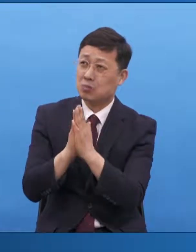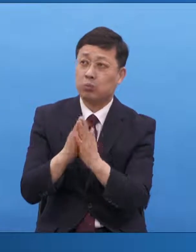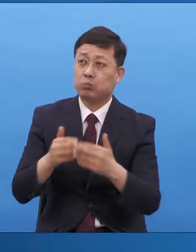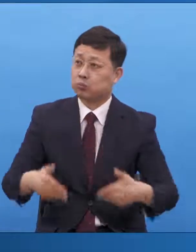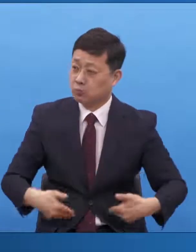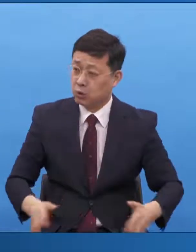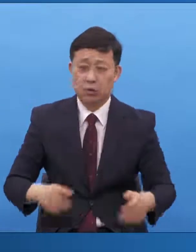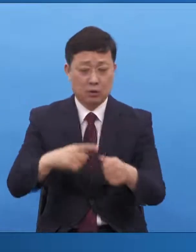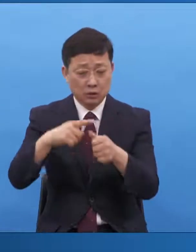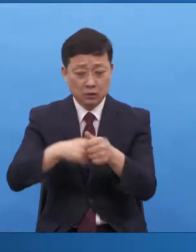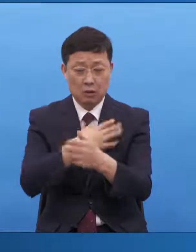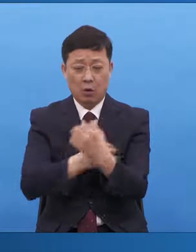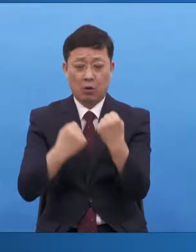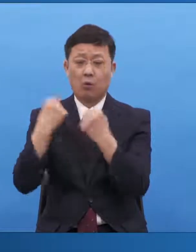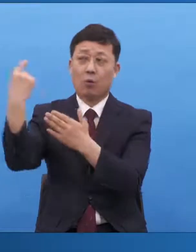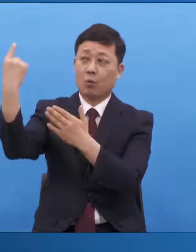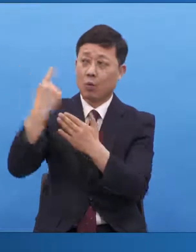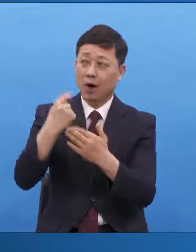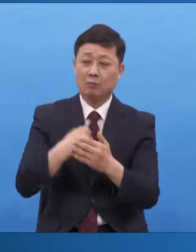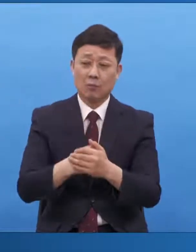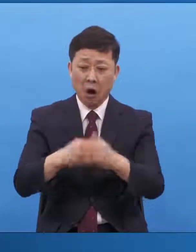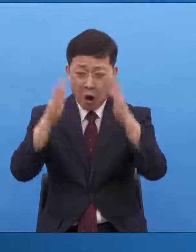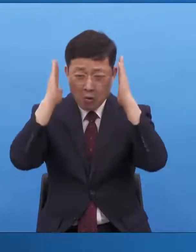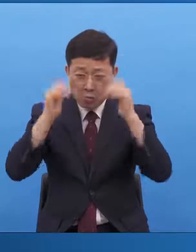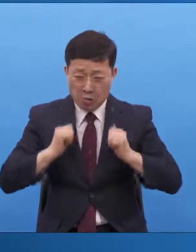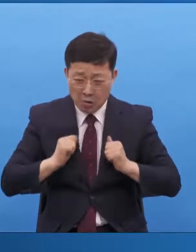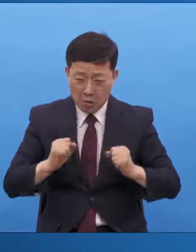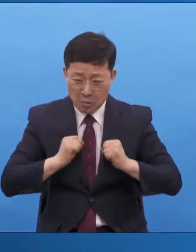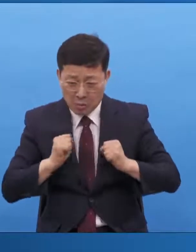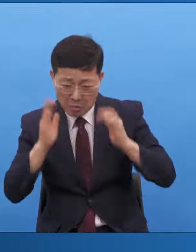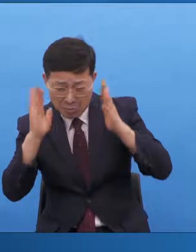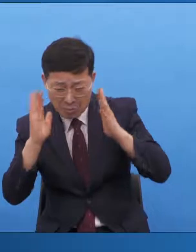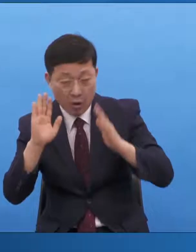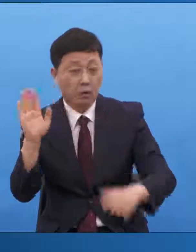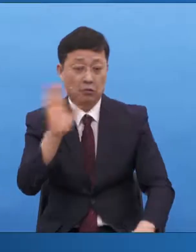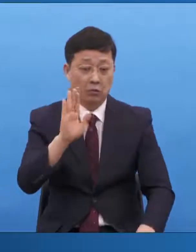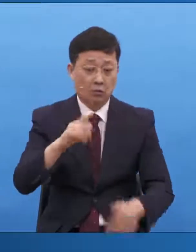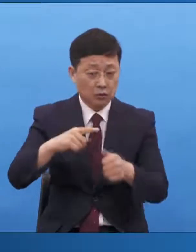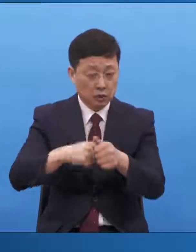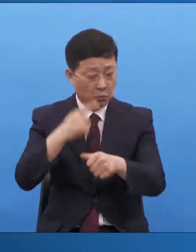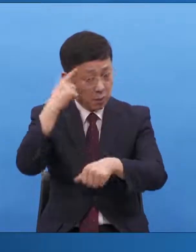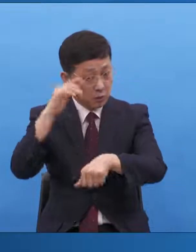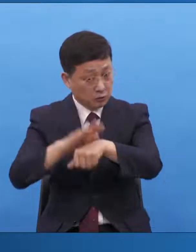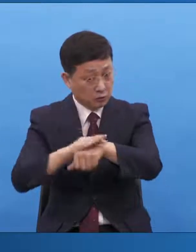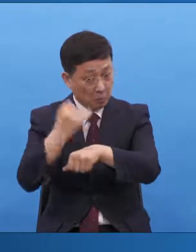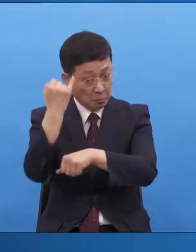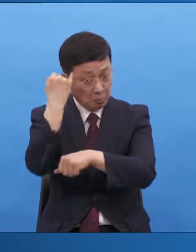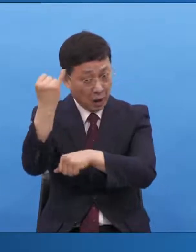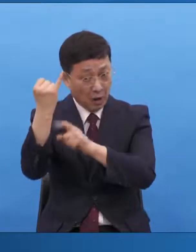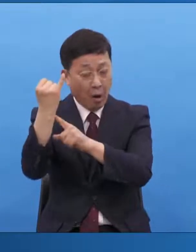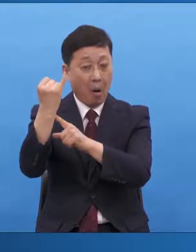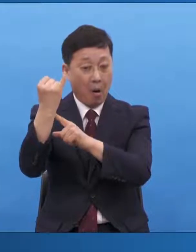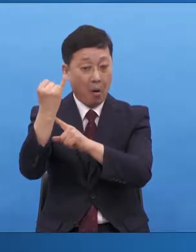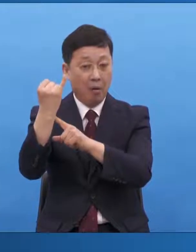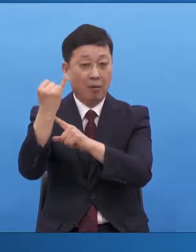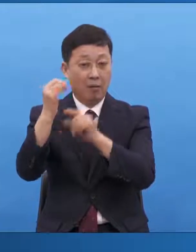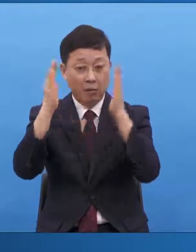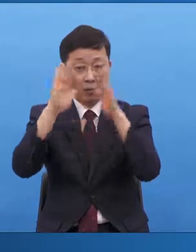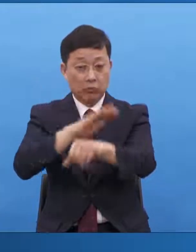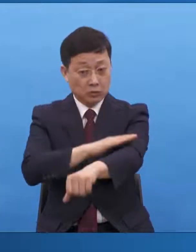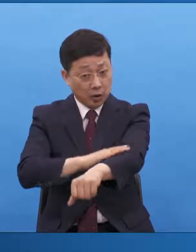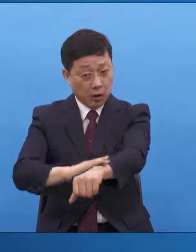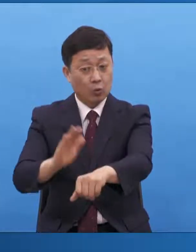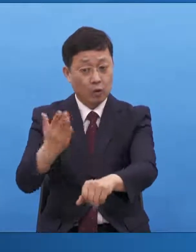health, but health comes to you. 아니, 공부를 막 그렇게 막 뭐 악착같이 한 것도 아닌데 지혜가 막 생겨. You didn't study all that hard, but you gained